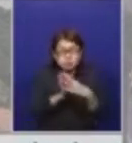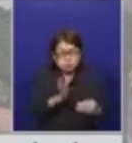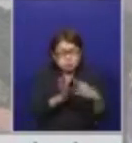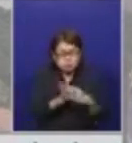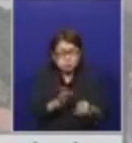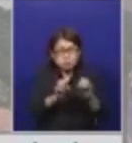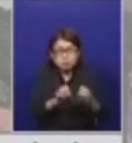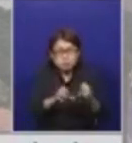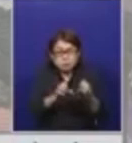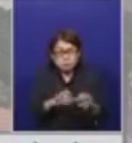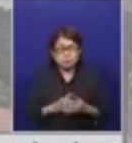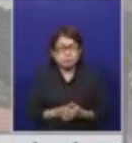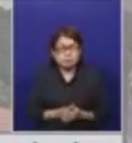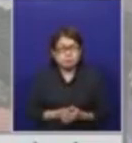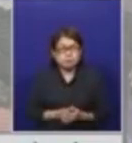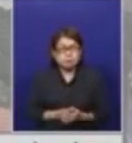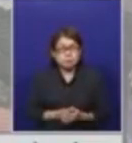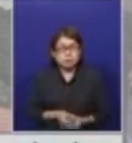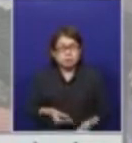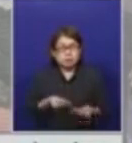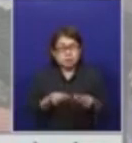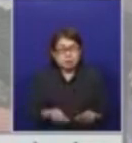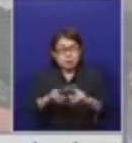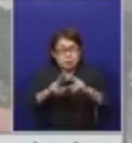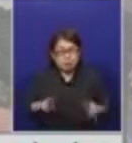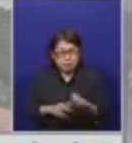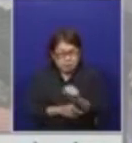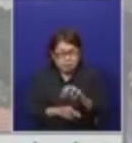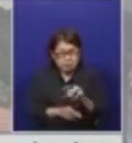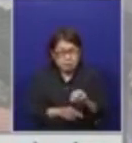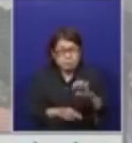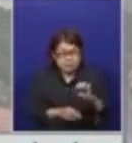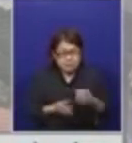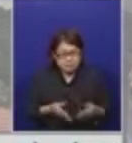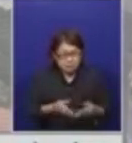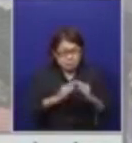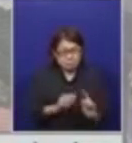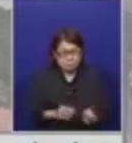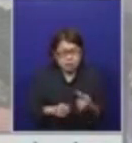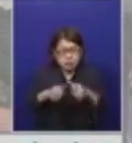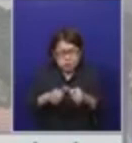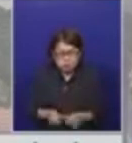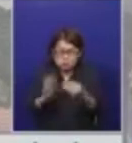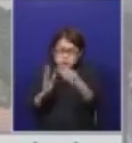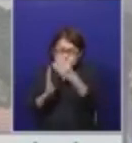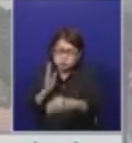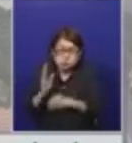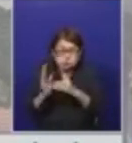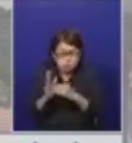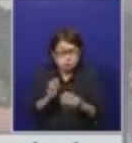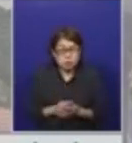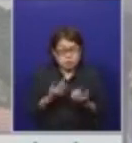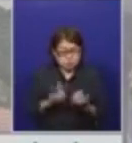นะครับหรืออินคิวเบเตอร์ให้ SME ขึ้นมาสำหรับ แต่ละพื้นที่นะครับโดยปัจ